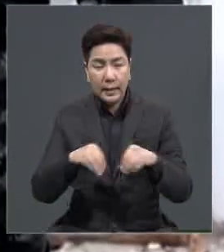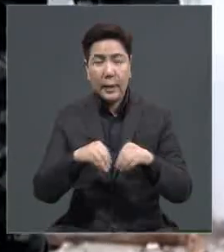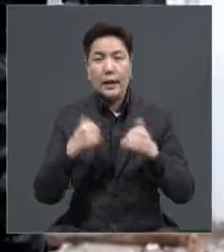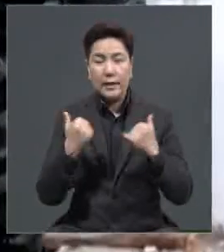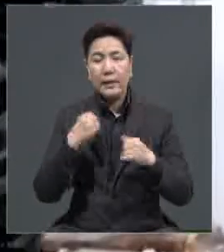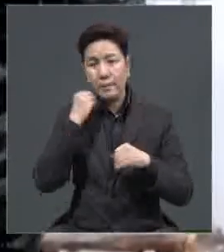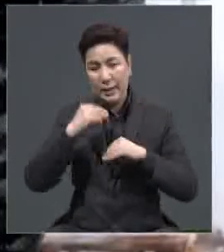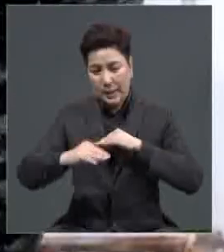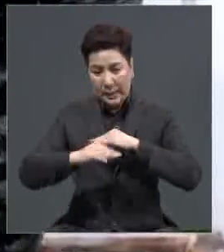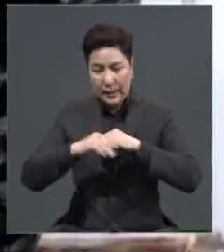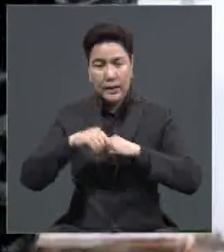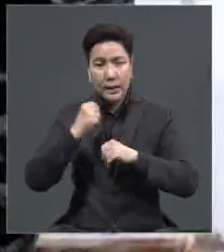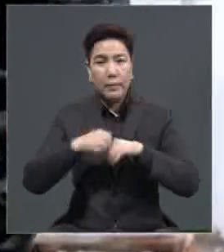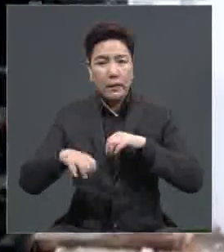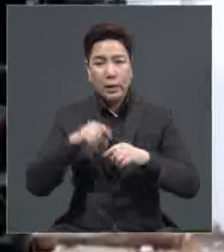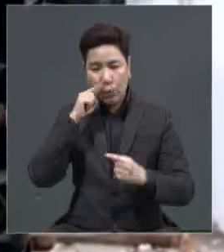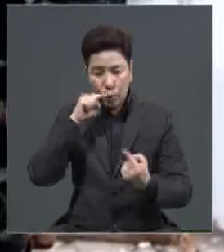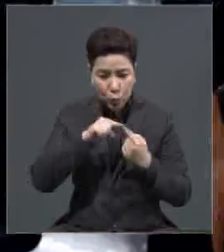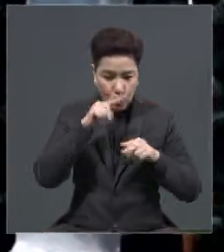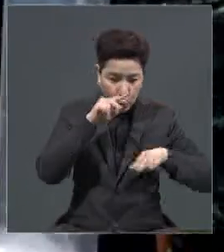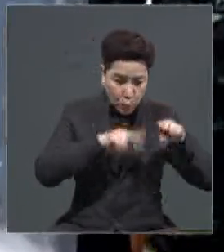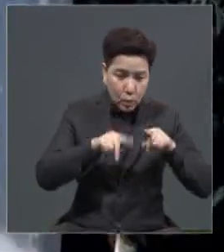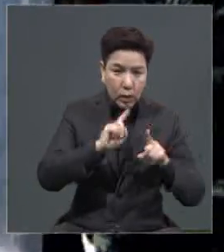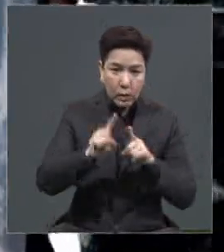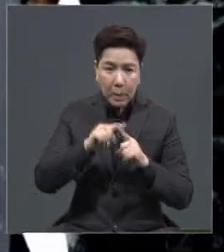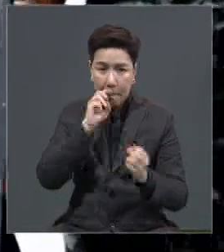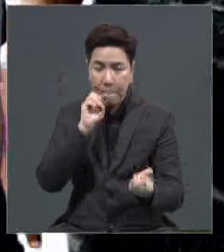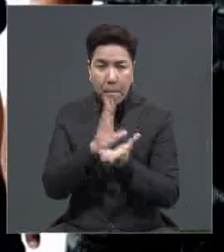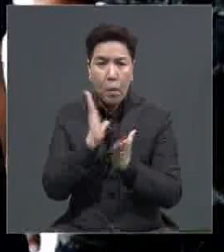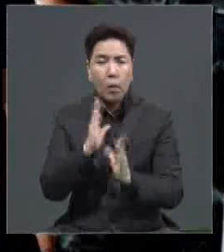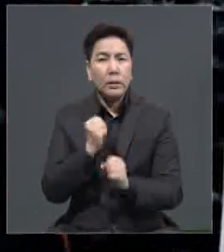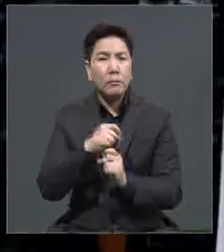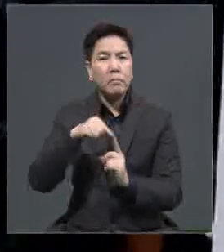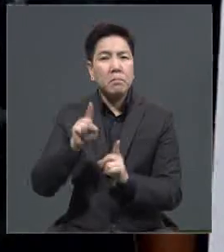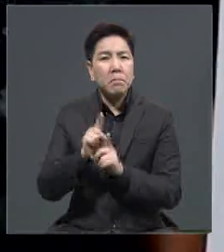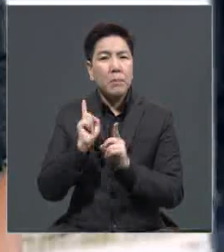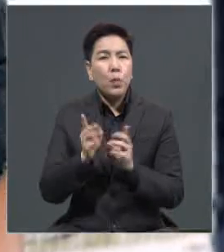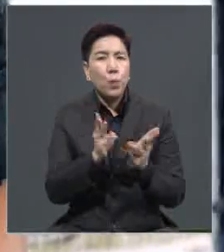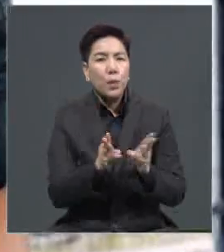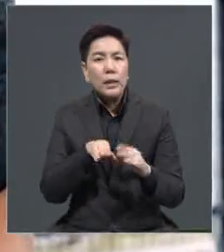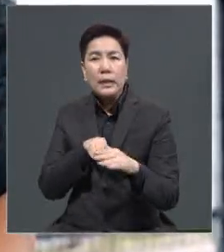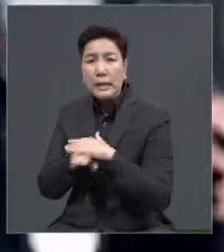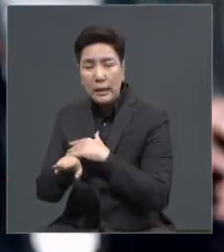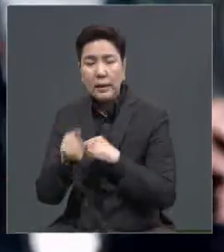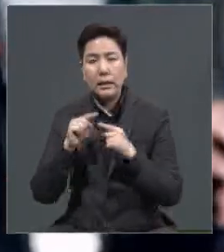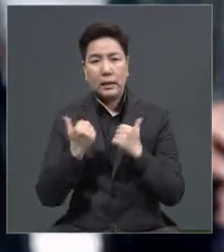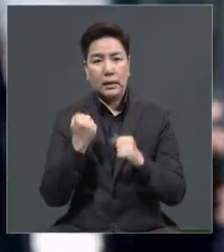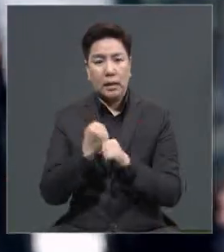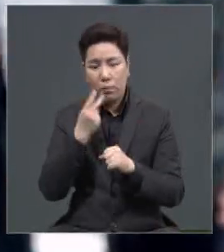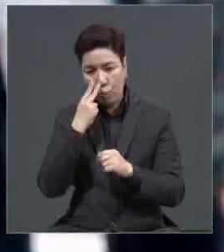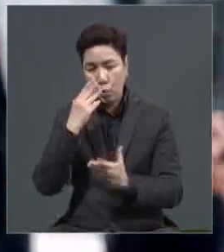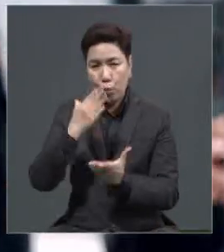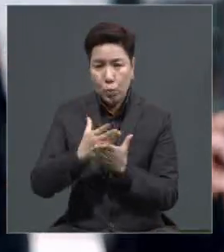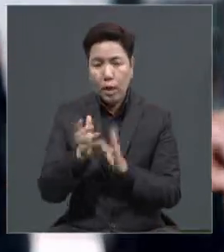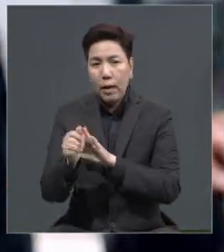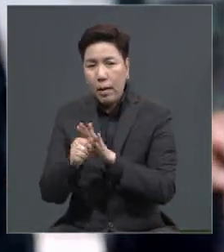แดนต้องมีการจัดตั้งจุดตรวจจุดสกัดหลังพบผู้ก่อเหตุใช้บางพื้นที่เป็นช่องทางหลบหนีควบคู่กันกับการยับยั้ง